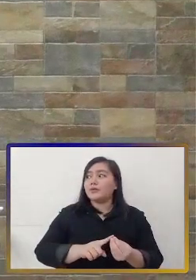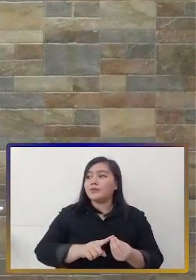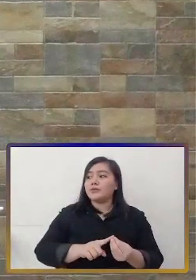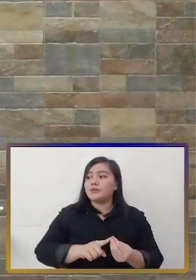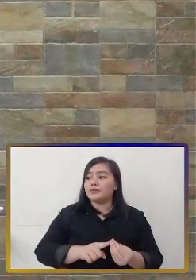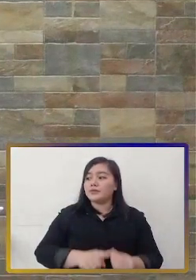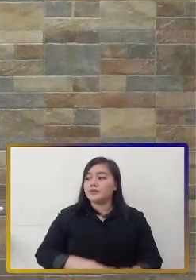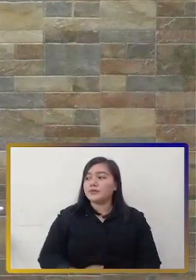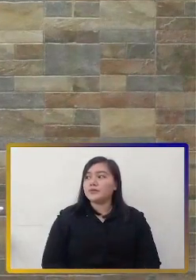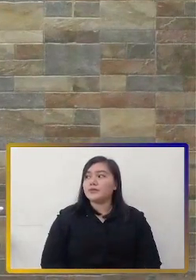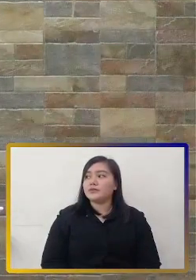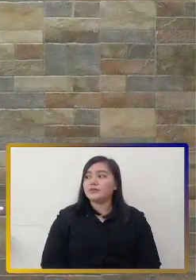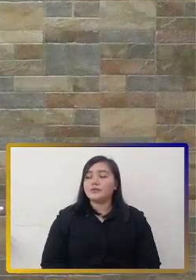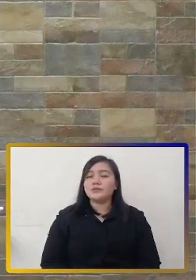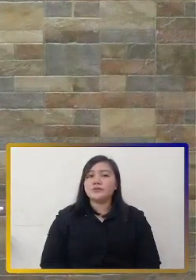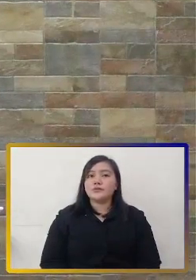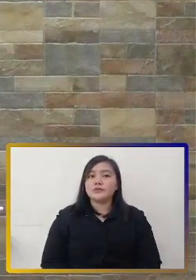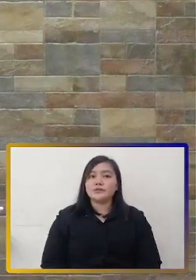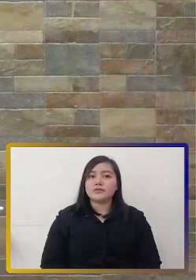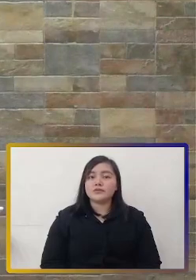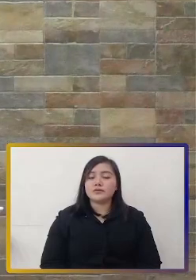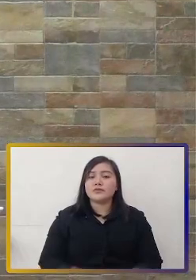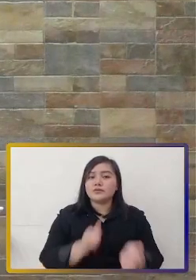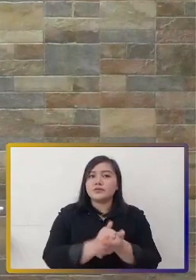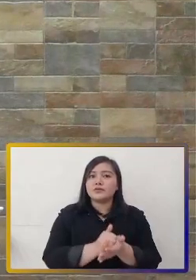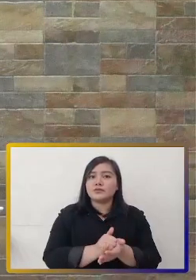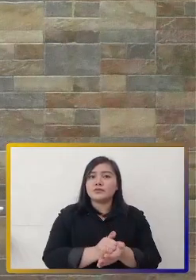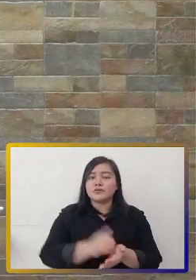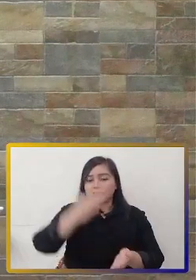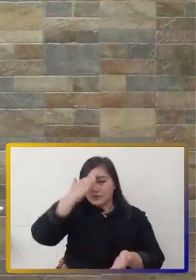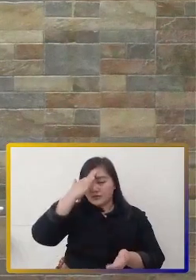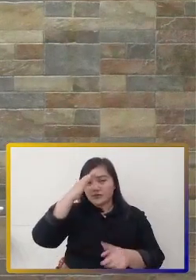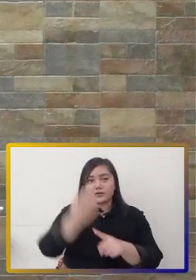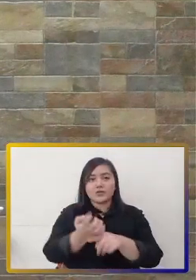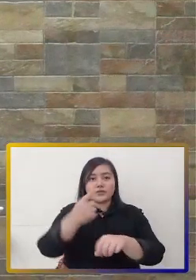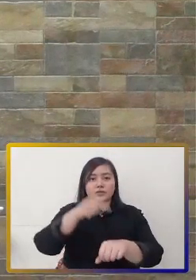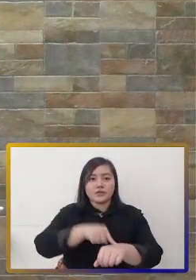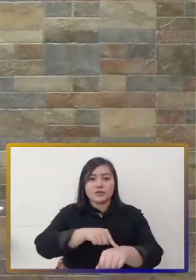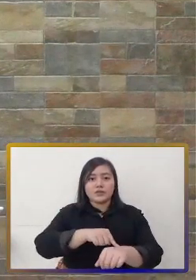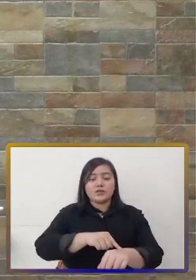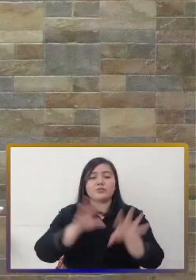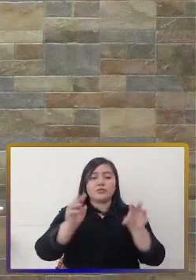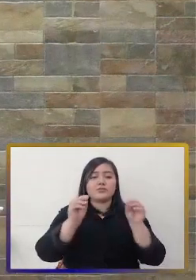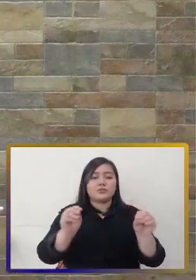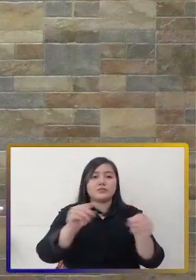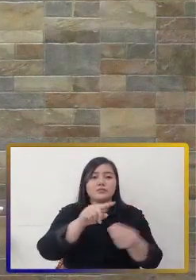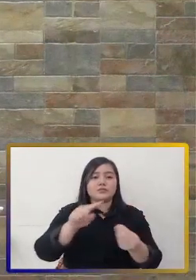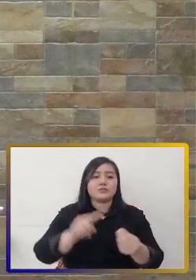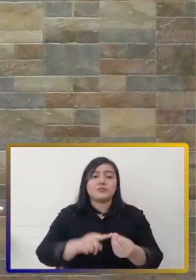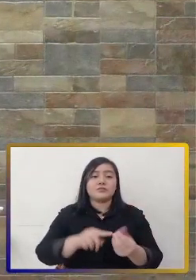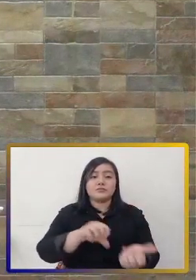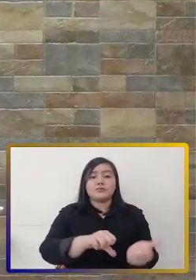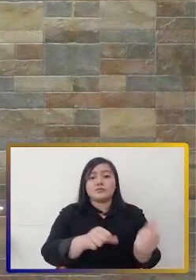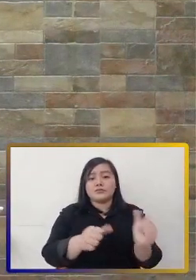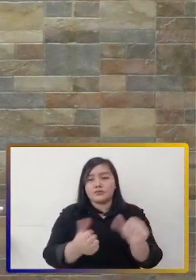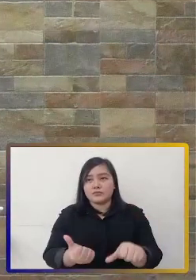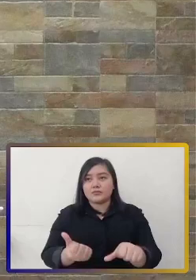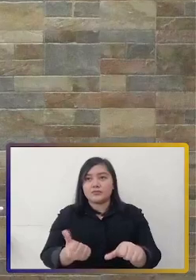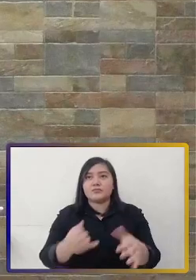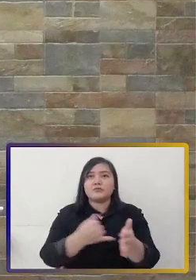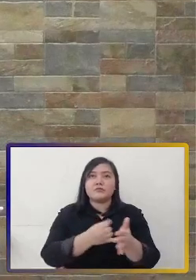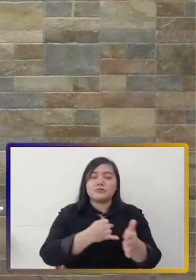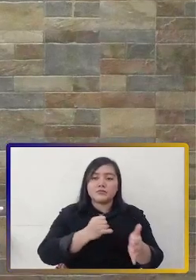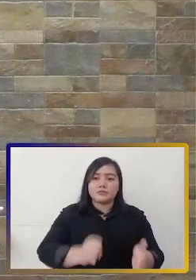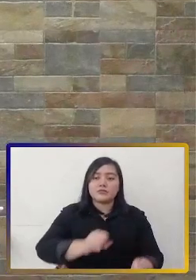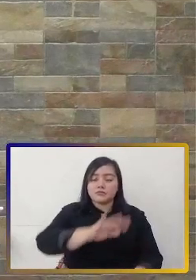ay nakilala na every time na siya ay nagtuturo about baptism, it is never in